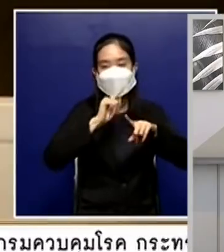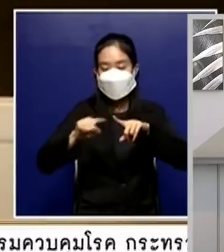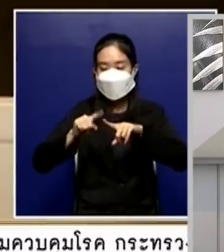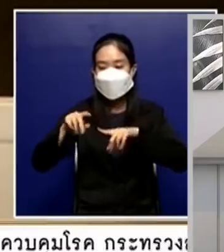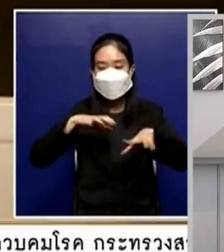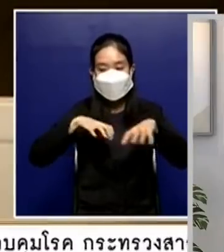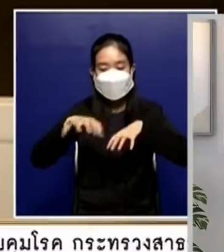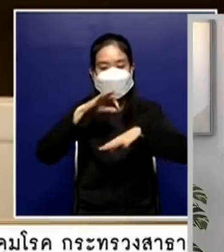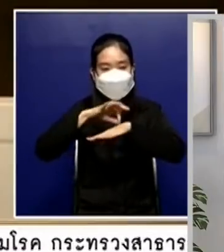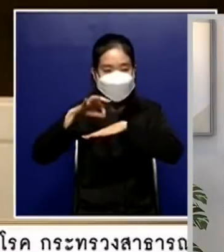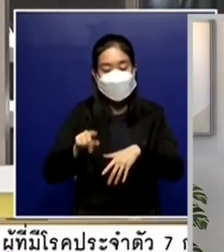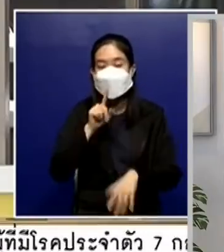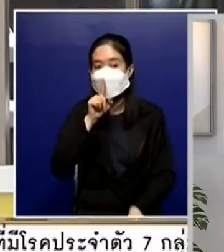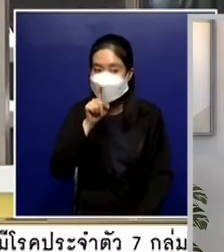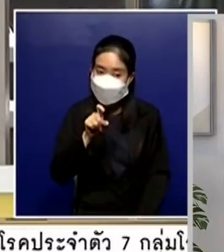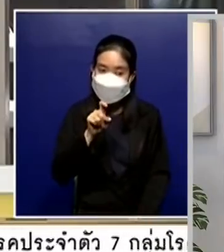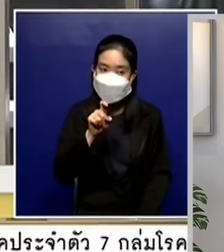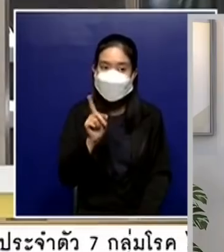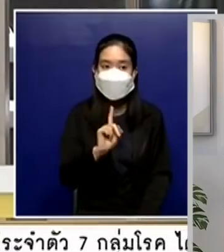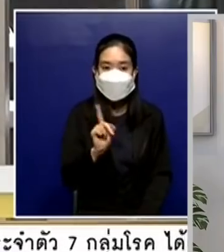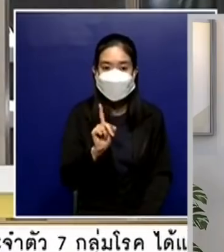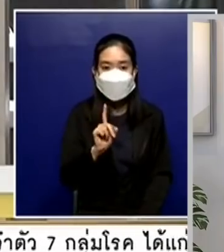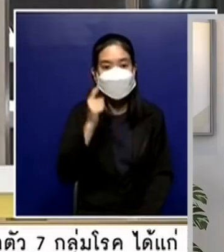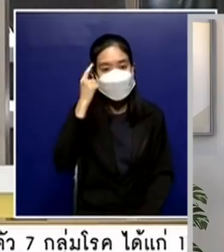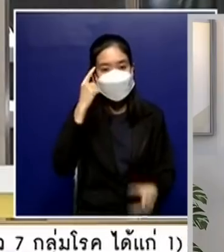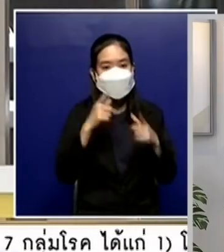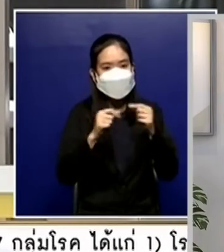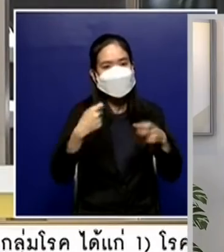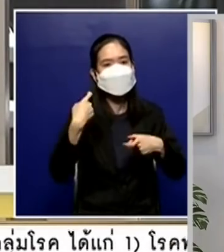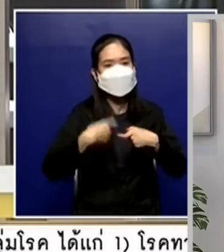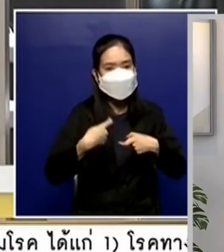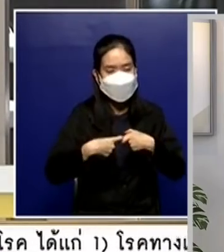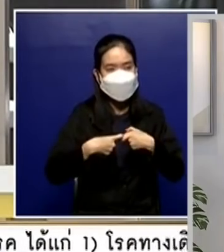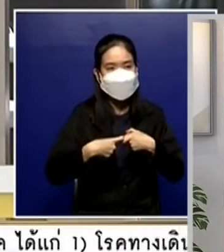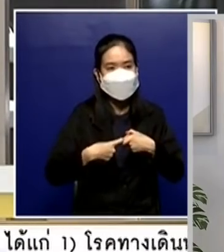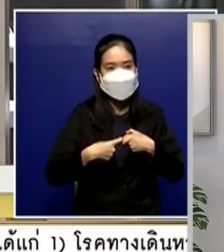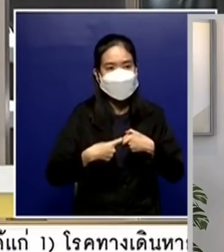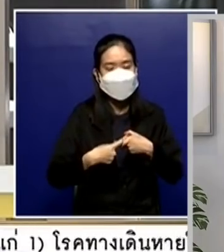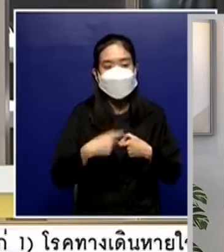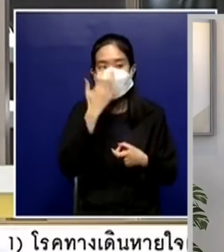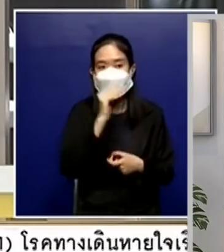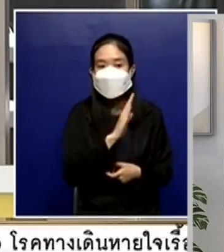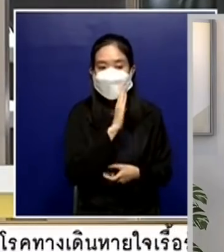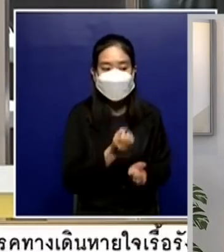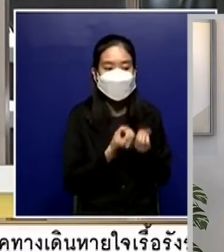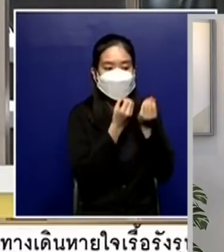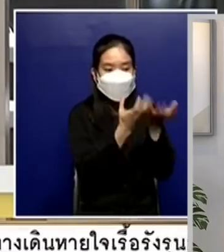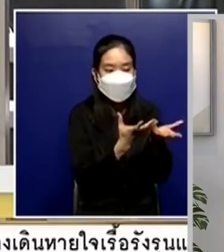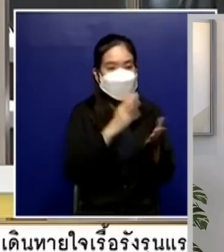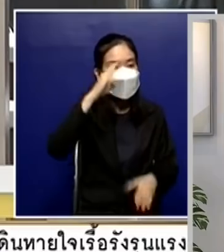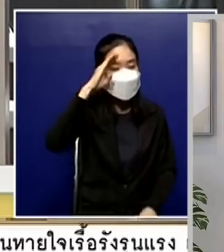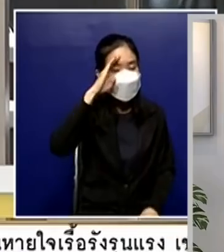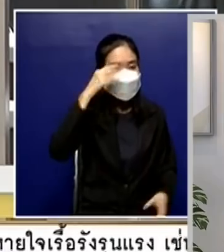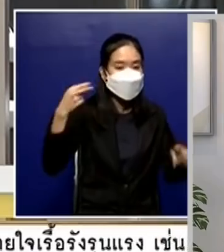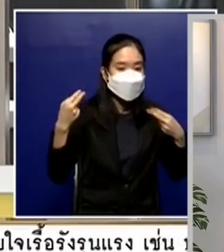เศรษฐ์ขาประจำจะว่าขาประจำก็ไม่ได้ขออภัย คงไม่ได ้นะครับสองครั้งแล้วนะครับคุณชาดาไทเศรษฐ์เมื่อวานนี้มีวิวาทะสำ